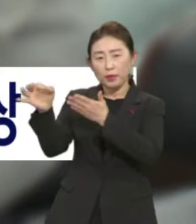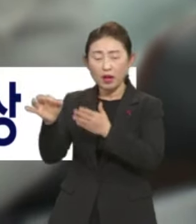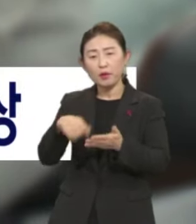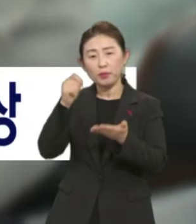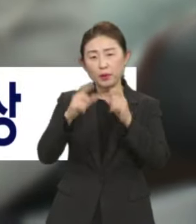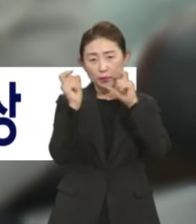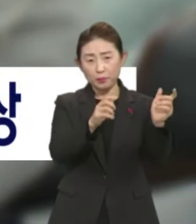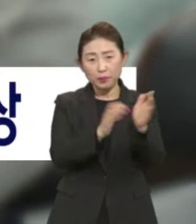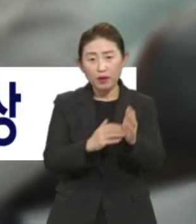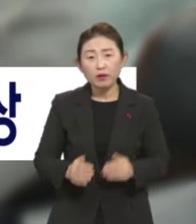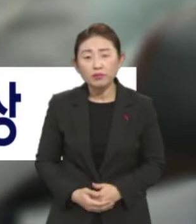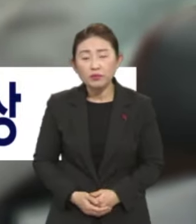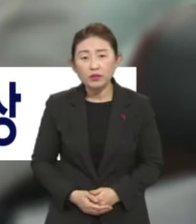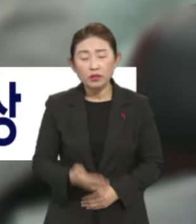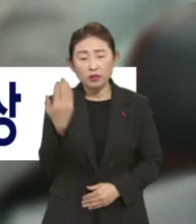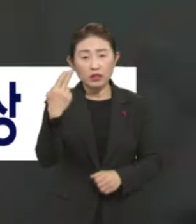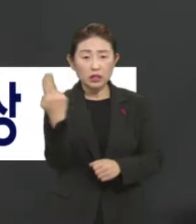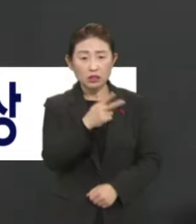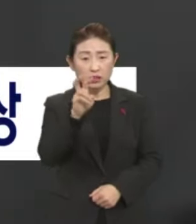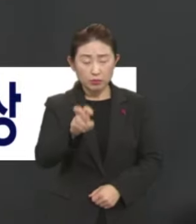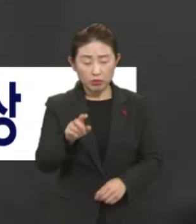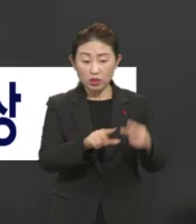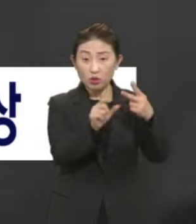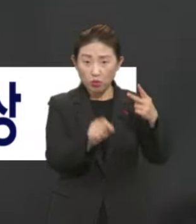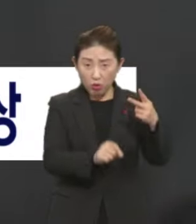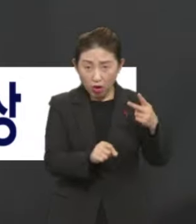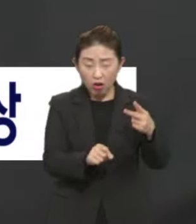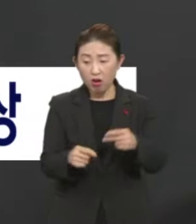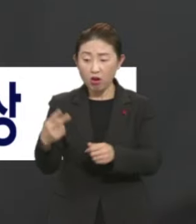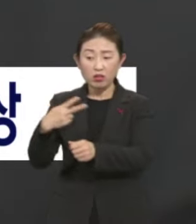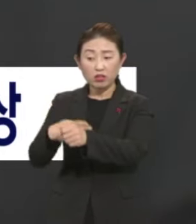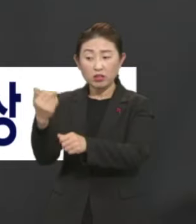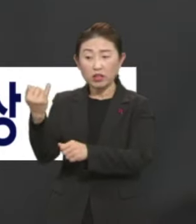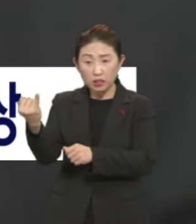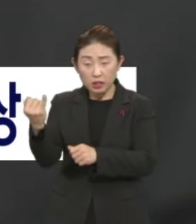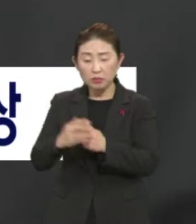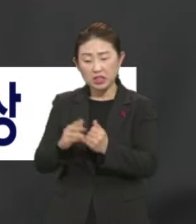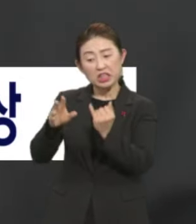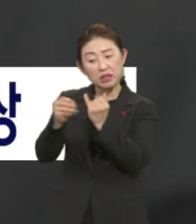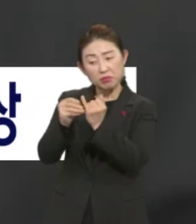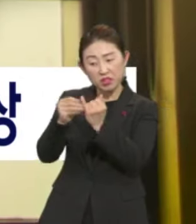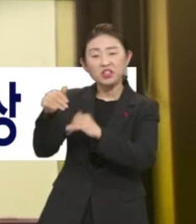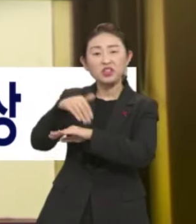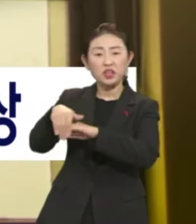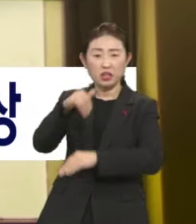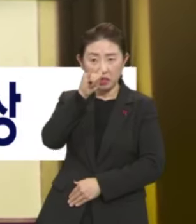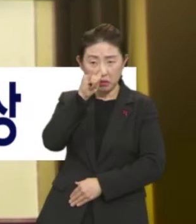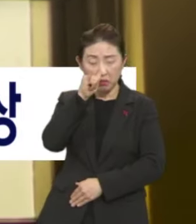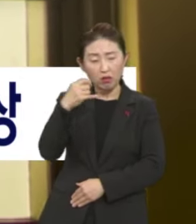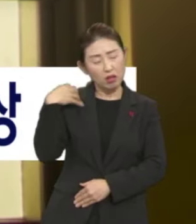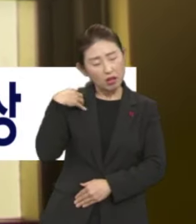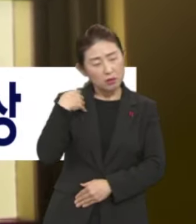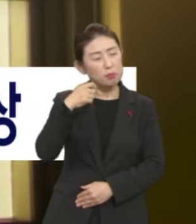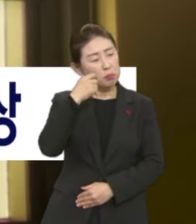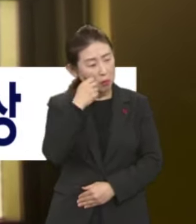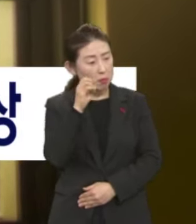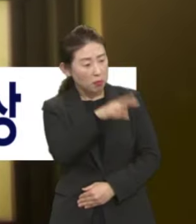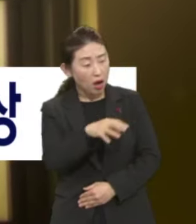민사소액 재판부는 지난 2020년 2월 당시 교사 있던 씨가 임신 계획이 있어 담임을 맡기 어렵다